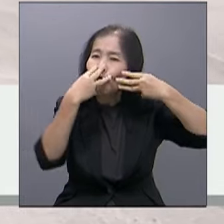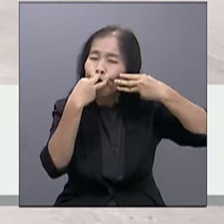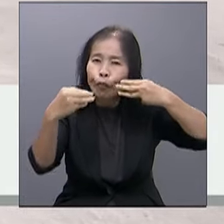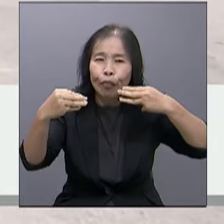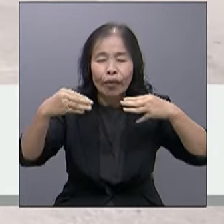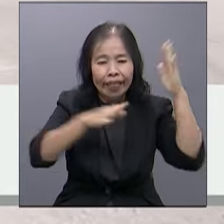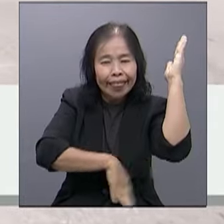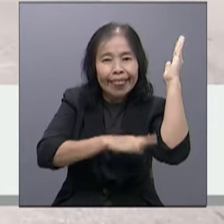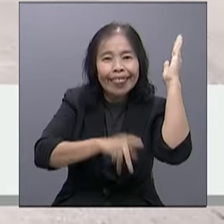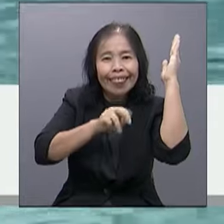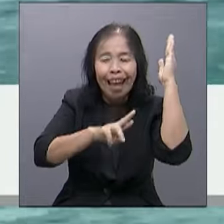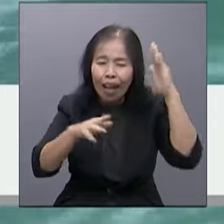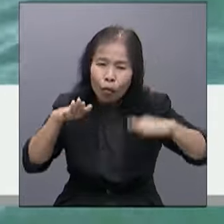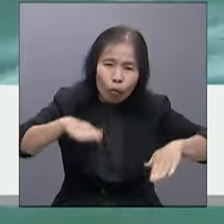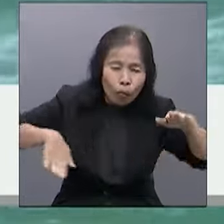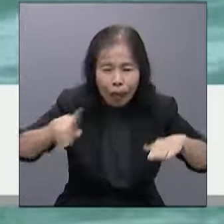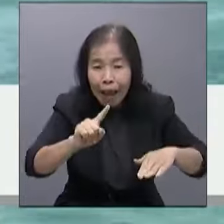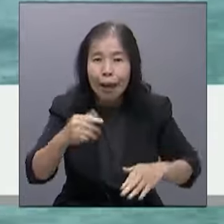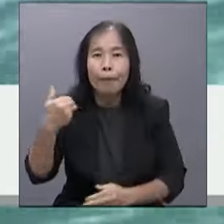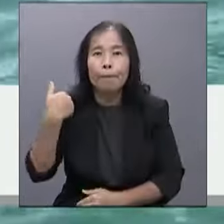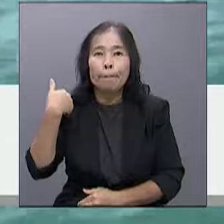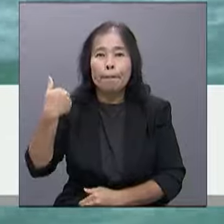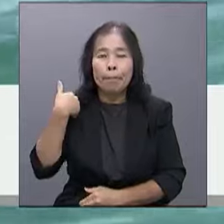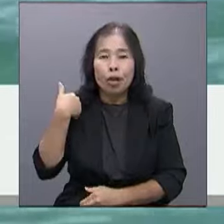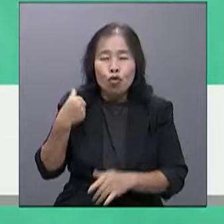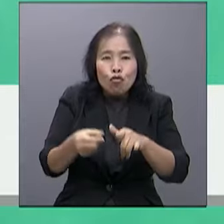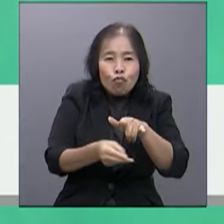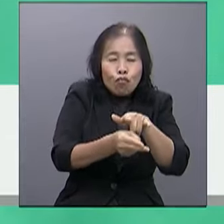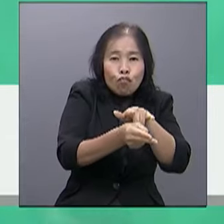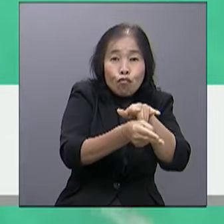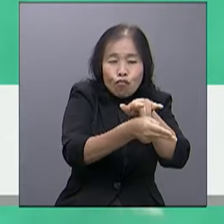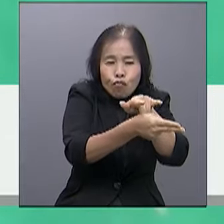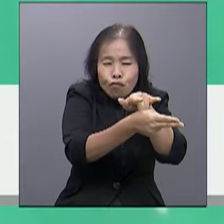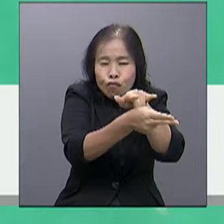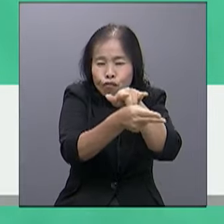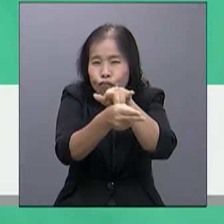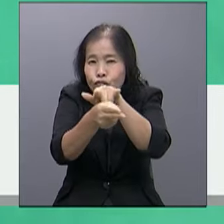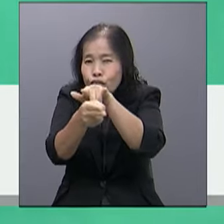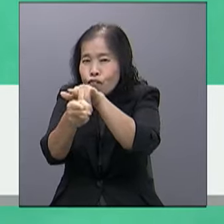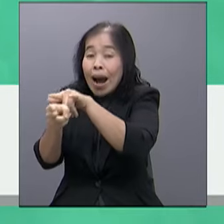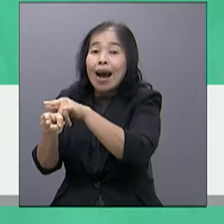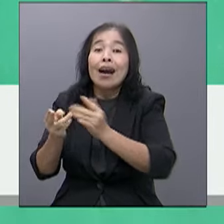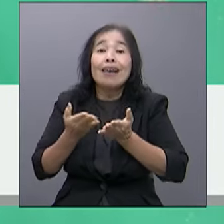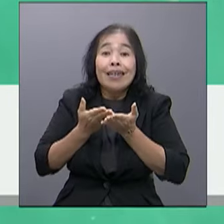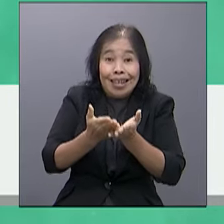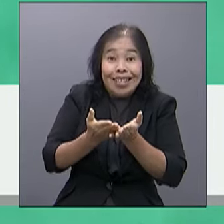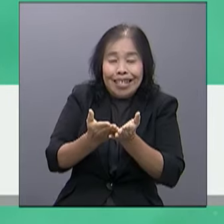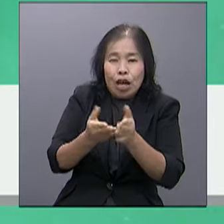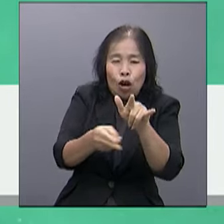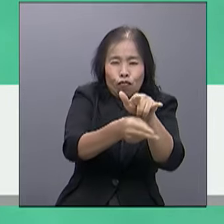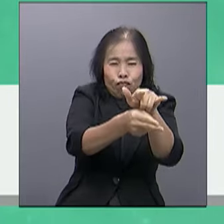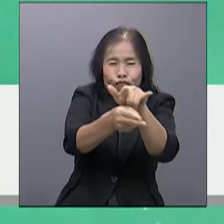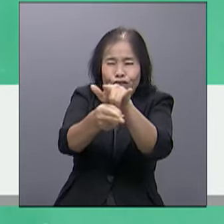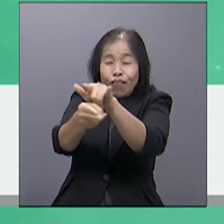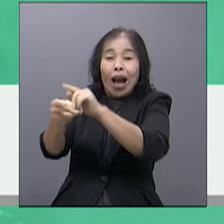มิถุนายนด้วยการใช้อากาศยานไร้คนขับที่ทาเทียบเรือเกาะมุกในเขตอุทยานแห่งชาติหาดเจ้าไหจังหวัด